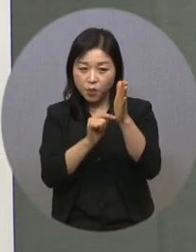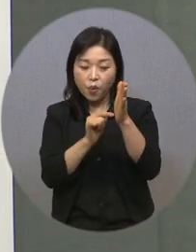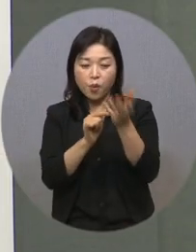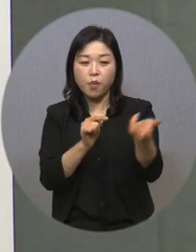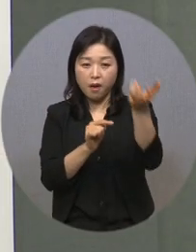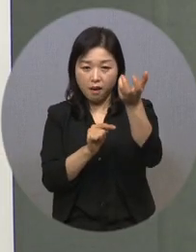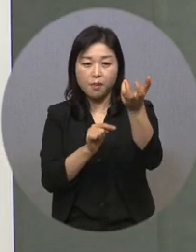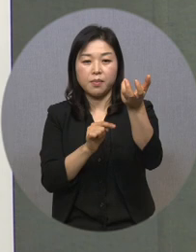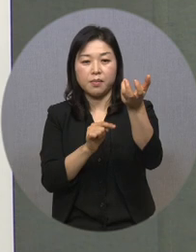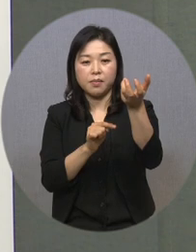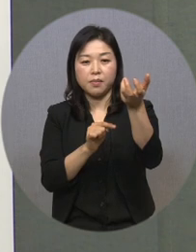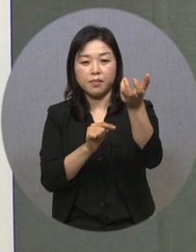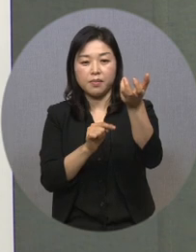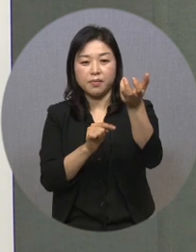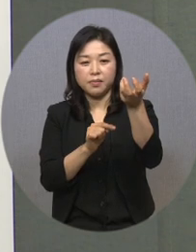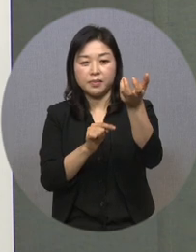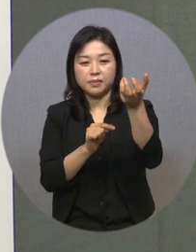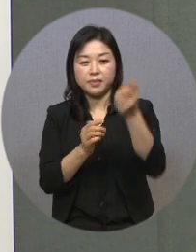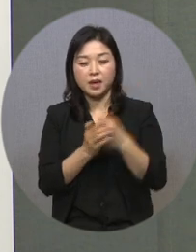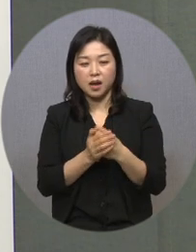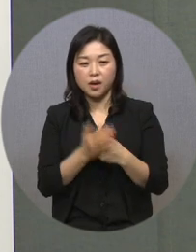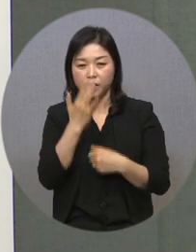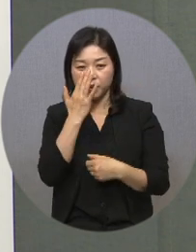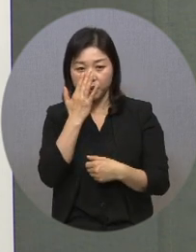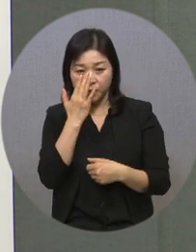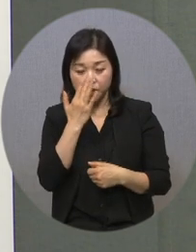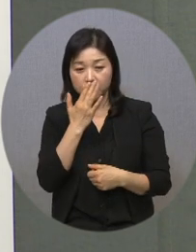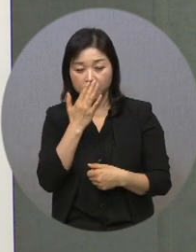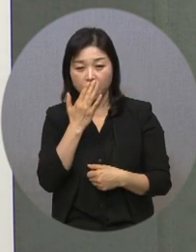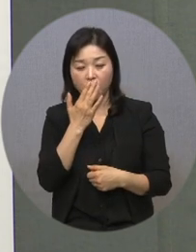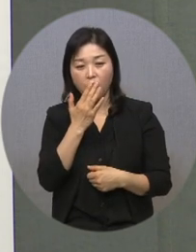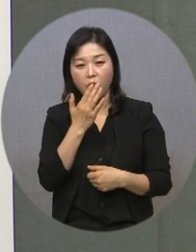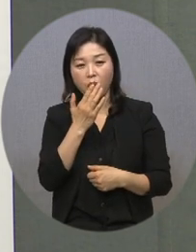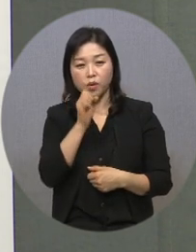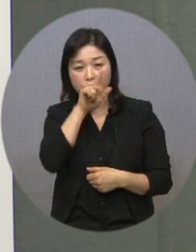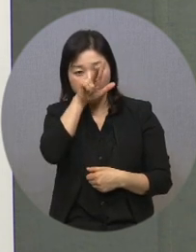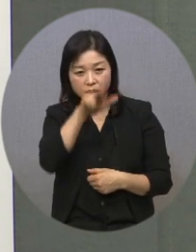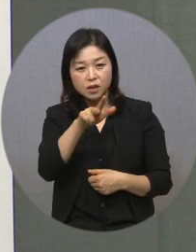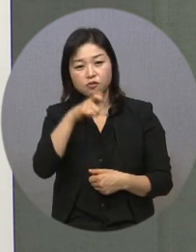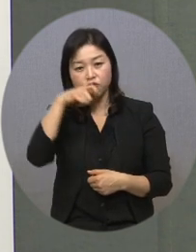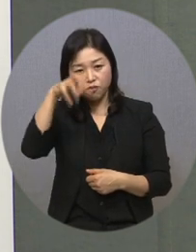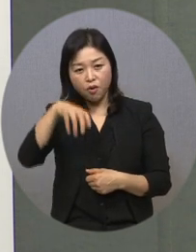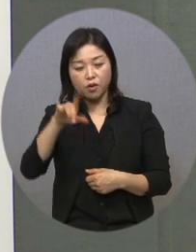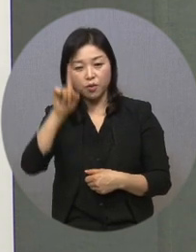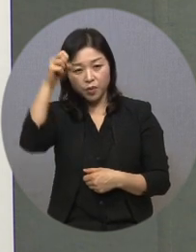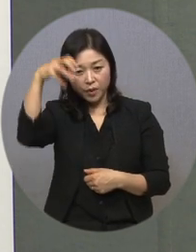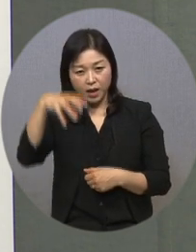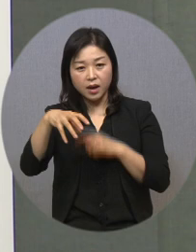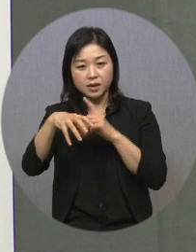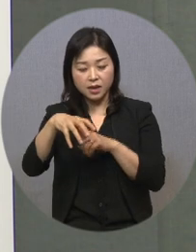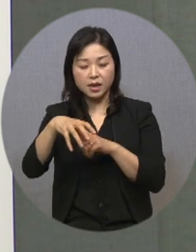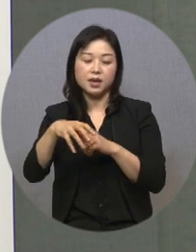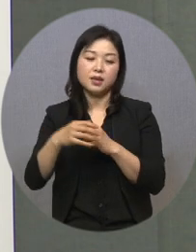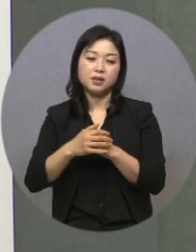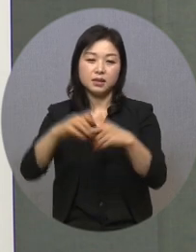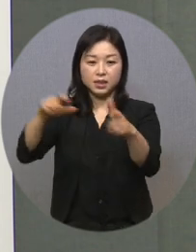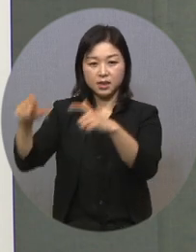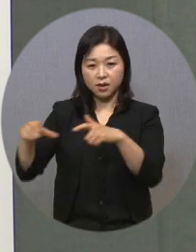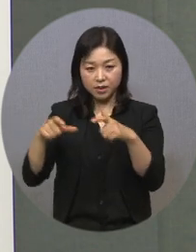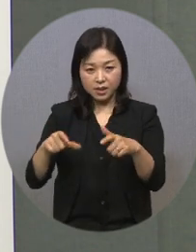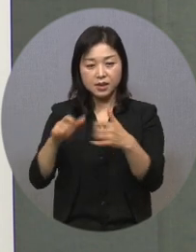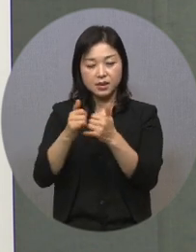특례시가 되면서 용인이라든가 수원이라든가 고양이라든가 위성도시들이 결국은